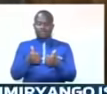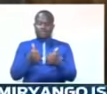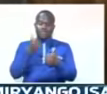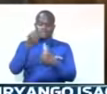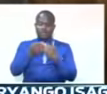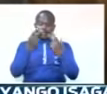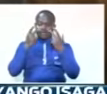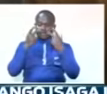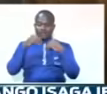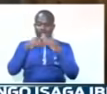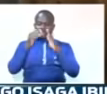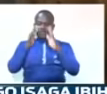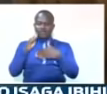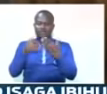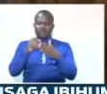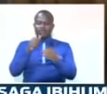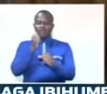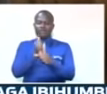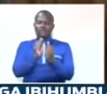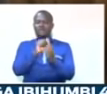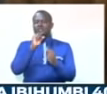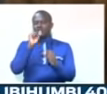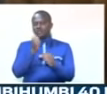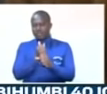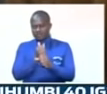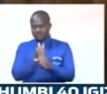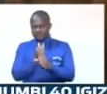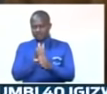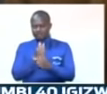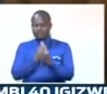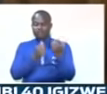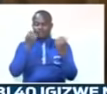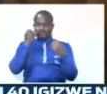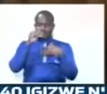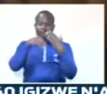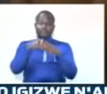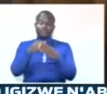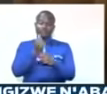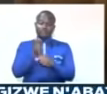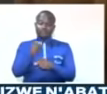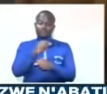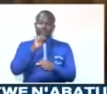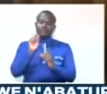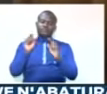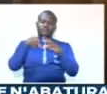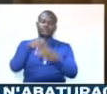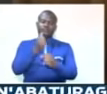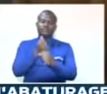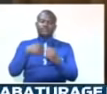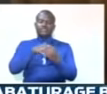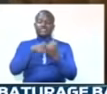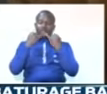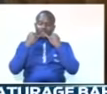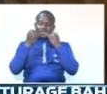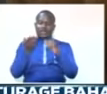umuntu ugomba gukora n'utakoze yaba yibeshye yaje gukora tukamubwira